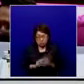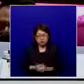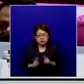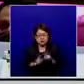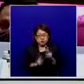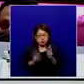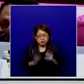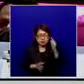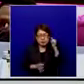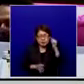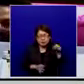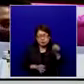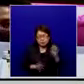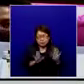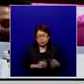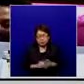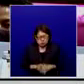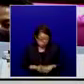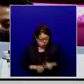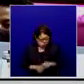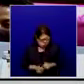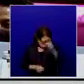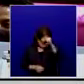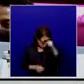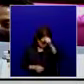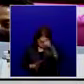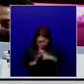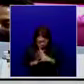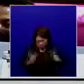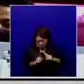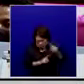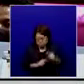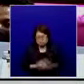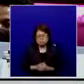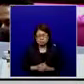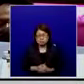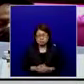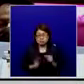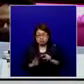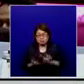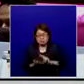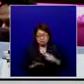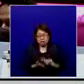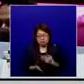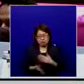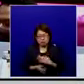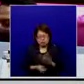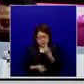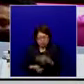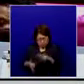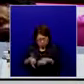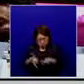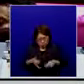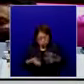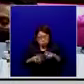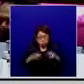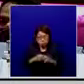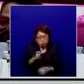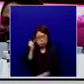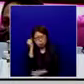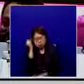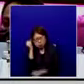บนี้เขาน่าจะโง่ที่สุดนี่คือสิ่งที่นิยามแล้วท่านดูสภาพคนสิครับโอ้โหลำบากจังนี่ไงผลง